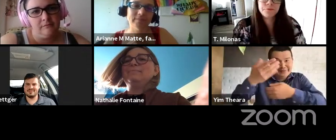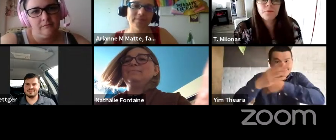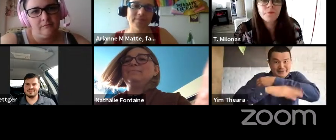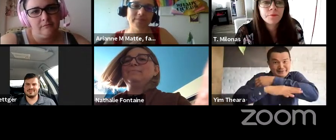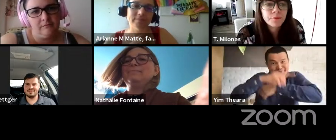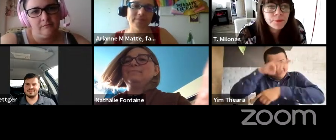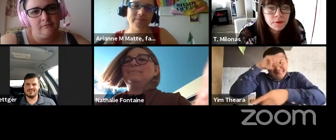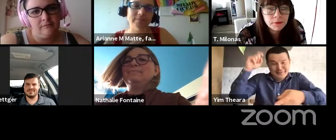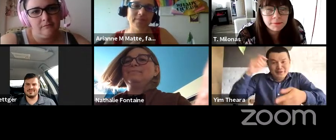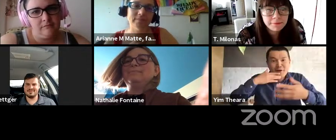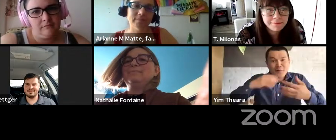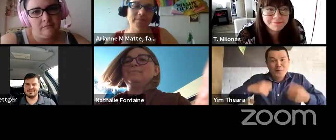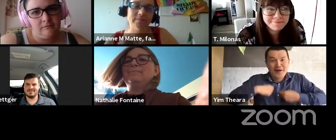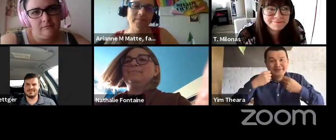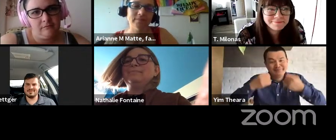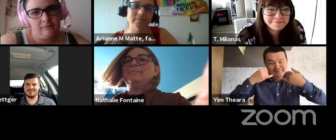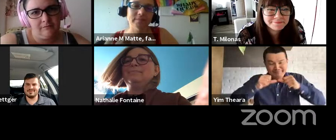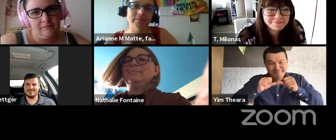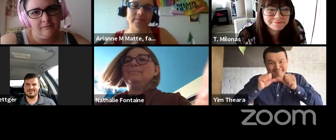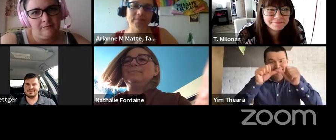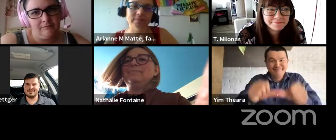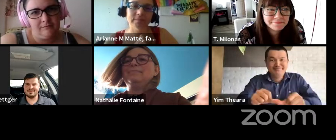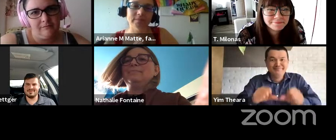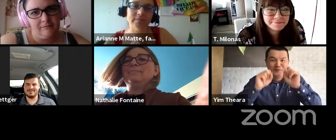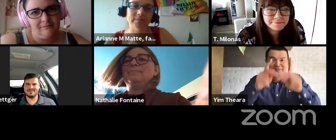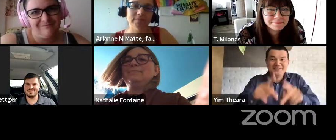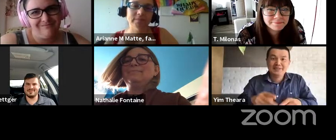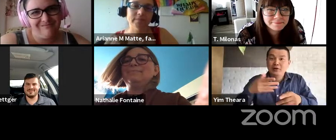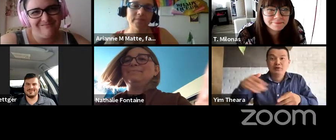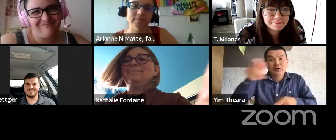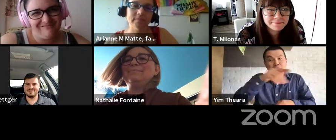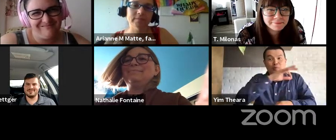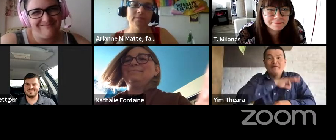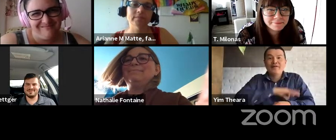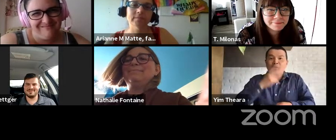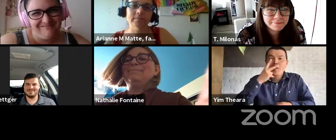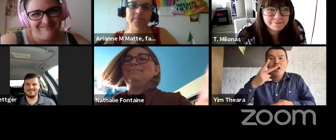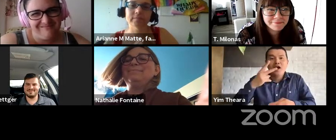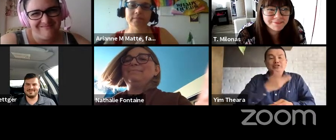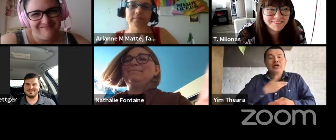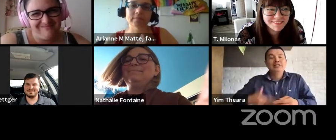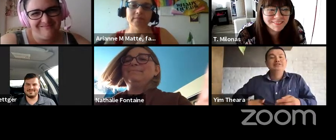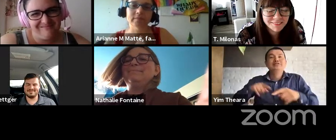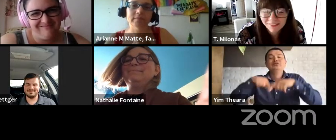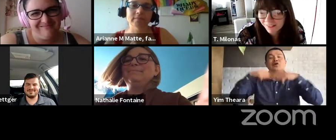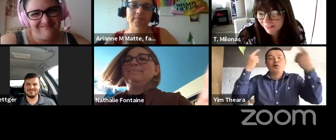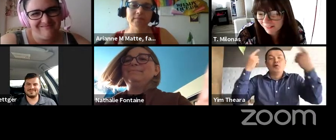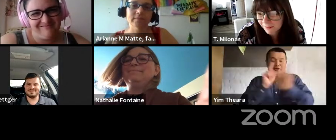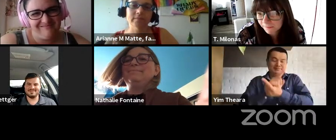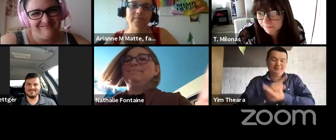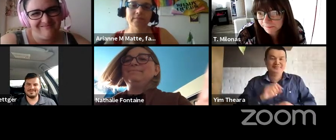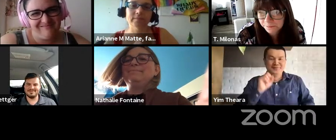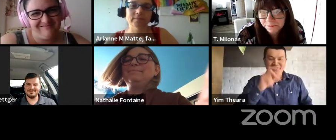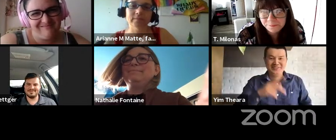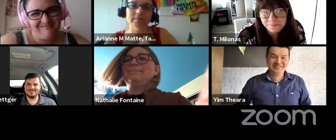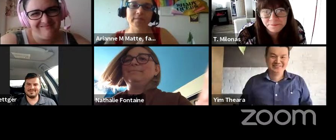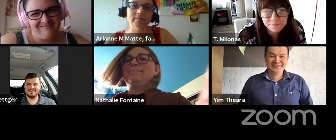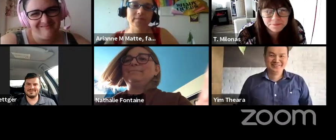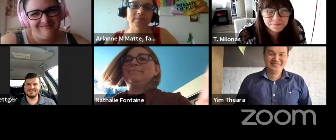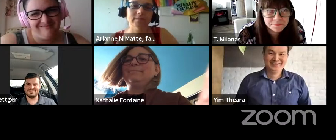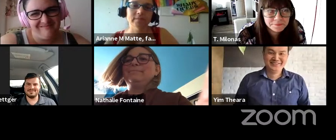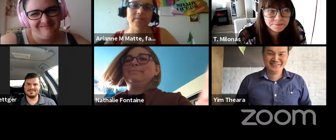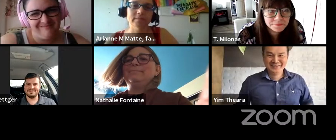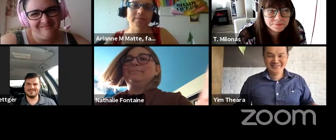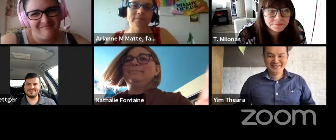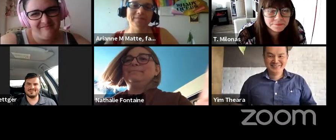que vous allez retourner au travail à l'automne plein d'énergie. Puis qu'on va... Vous allez faire profiter vos étudiants